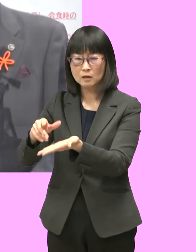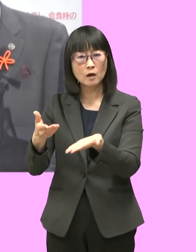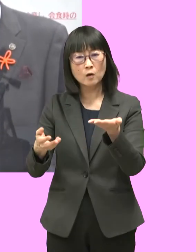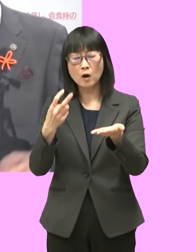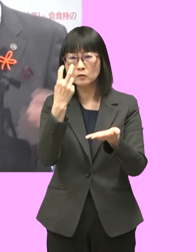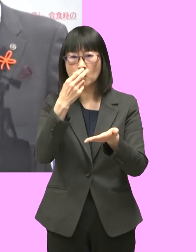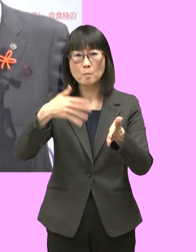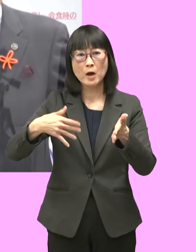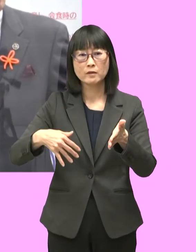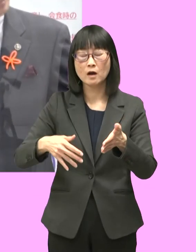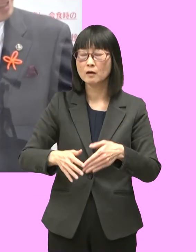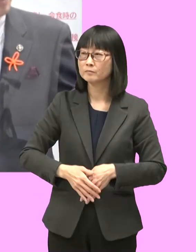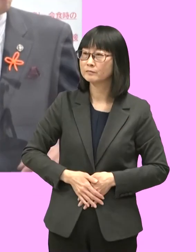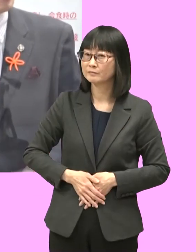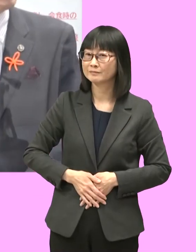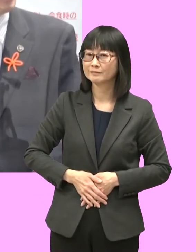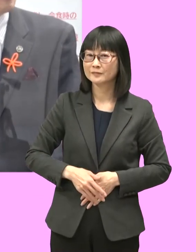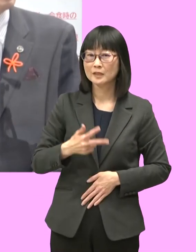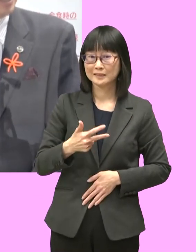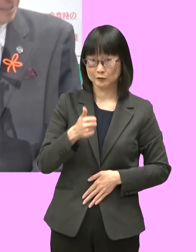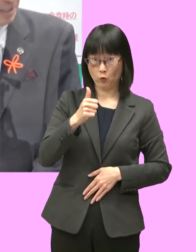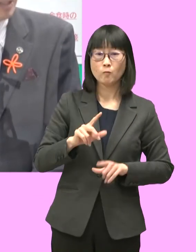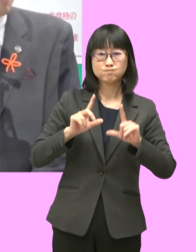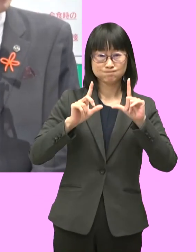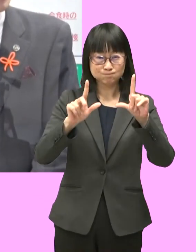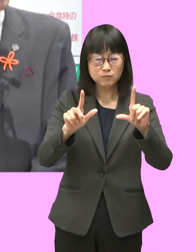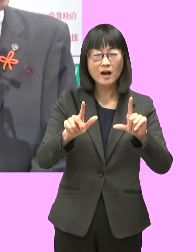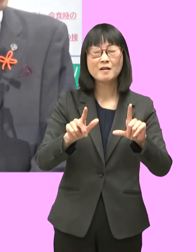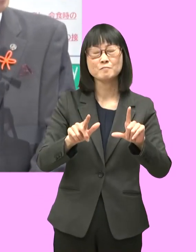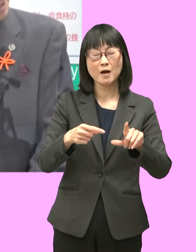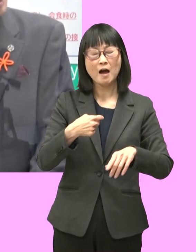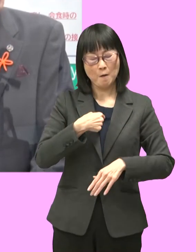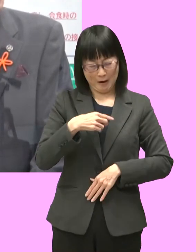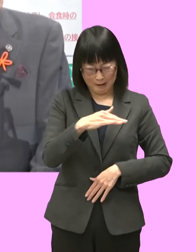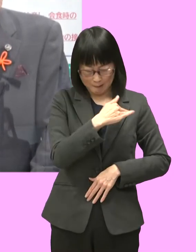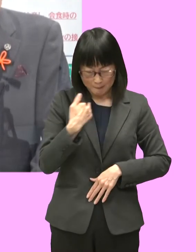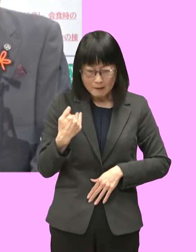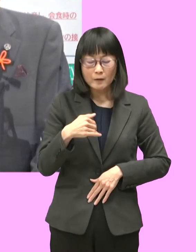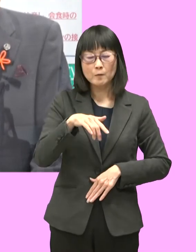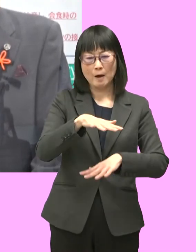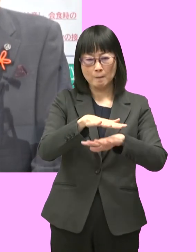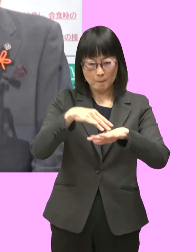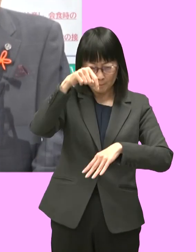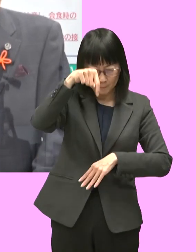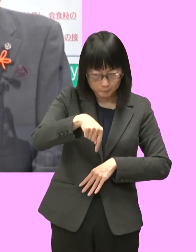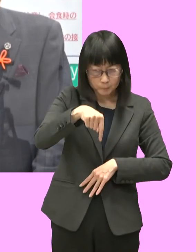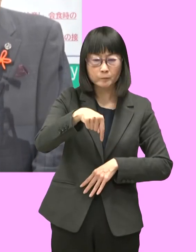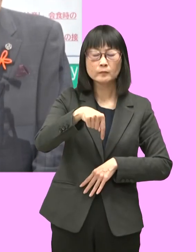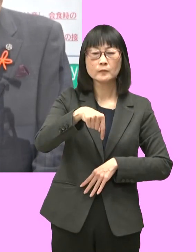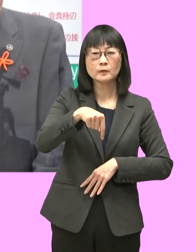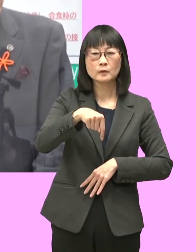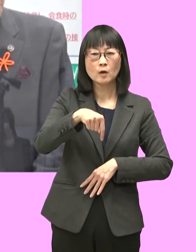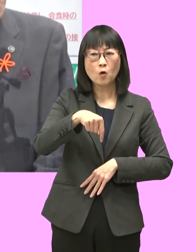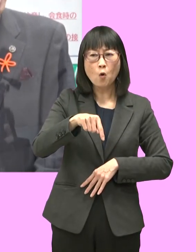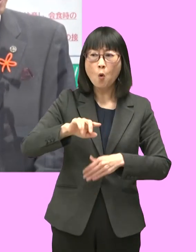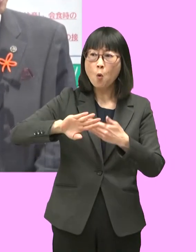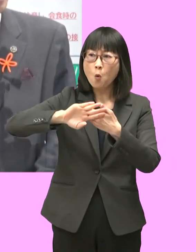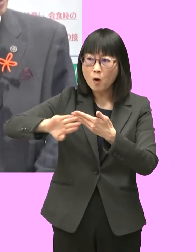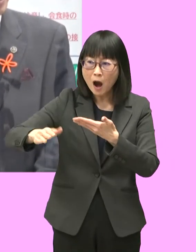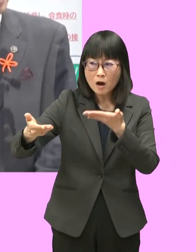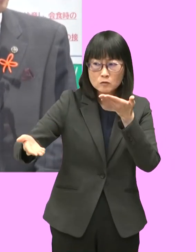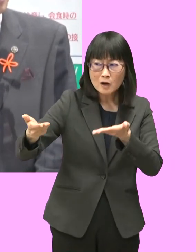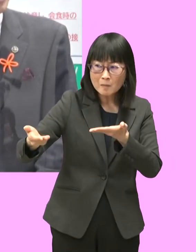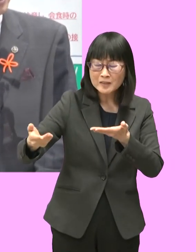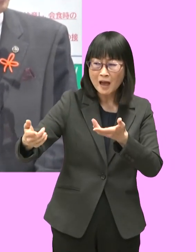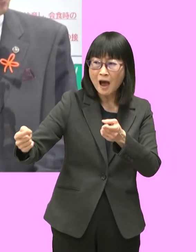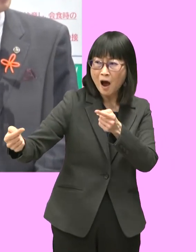けど、我々他のことばっかりやって見ててやるわけじゃなくて、やっぱり自分たちでしっかりと自分たちのこと 見つめてそれで